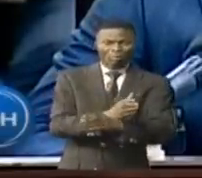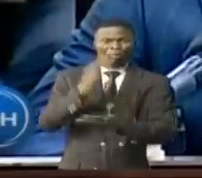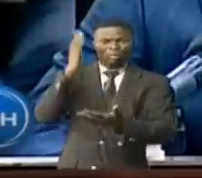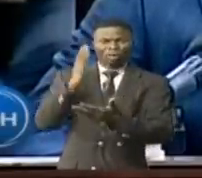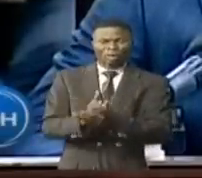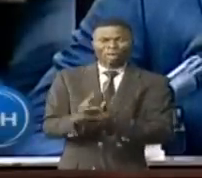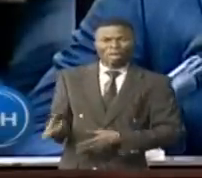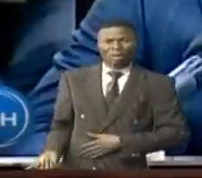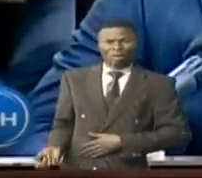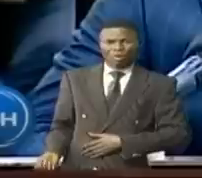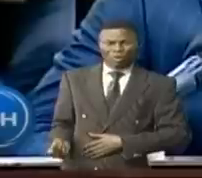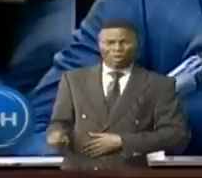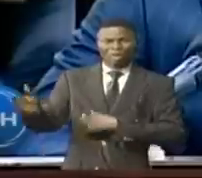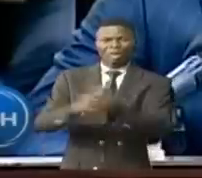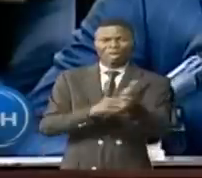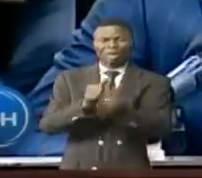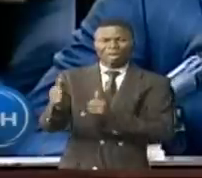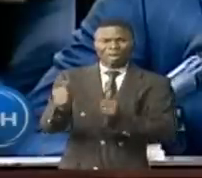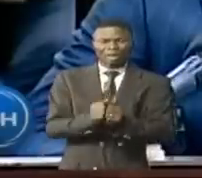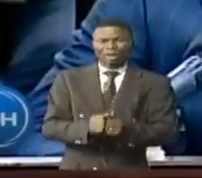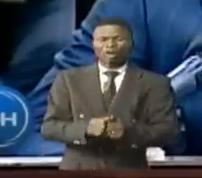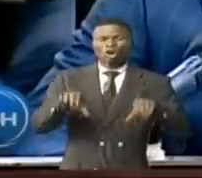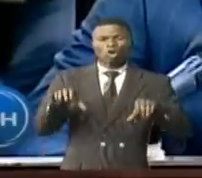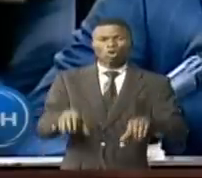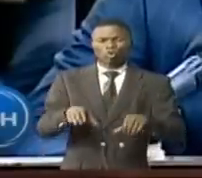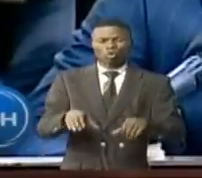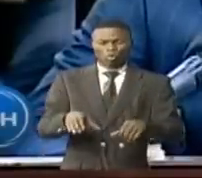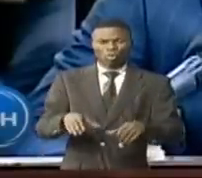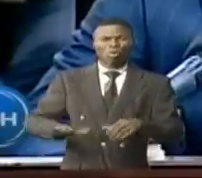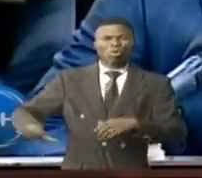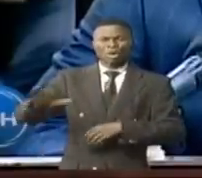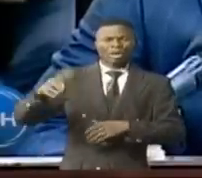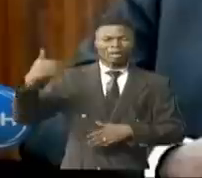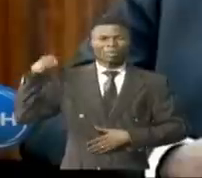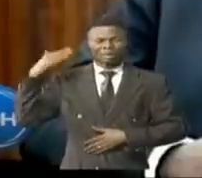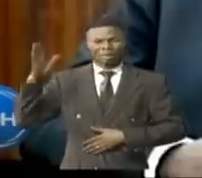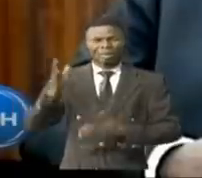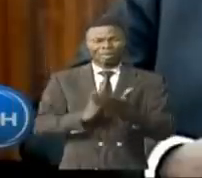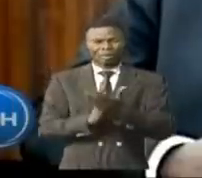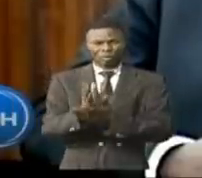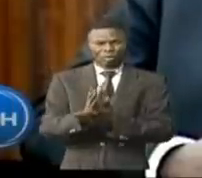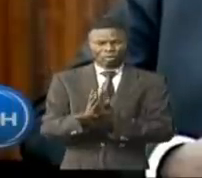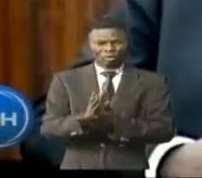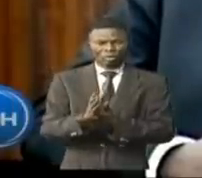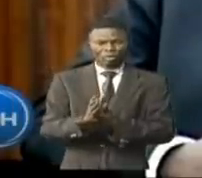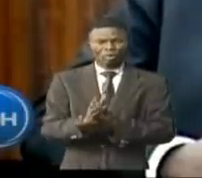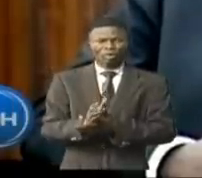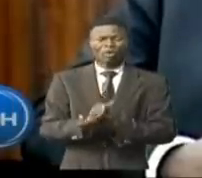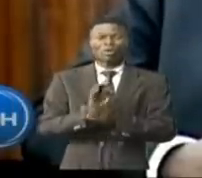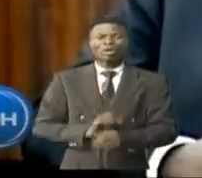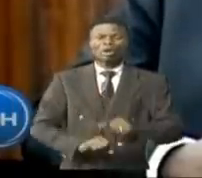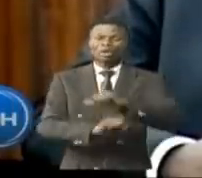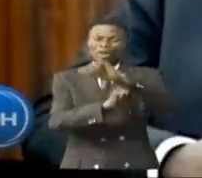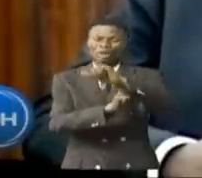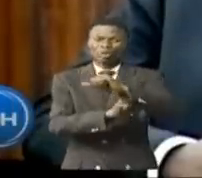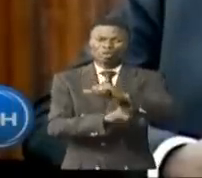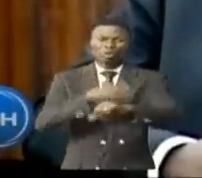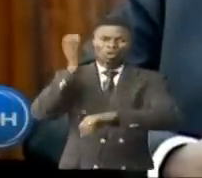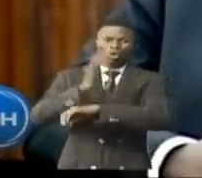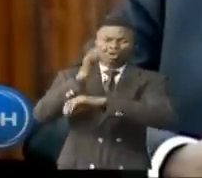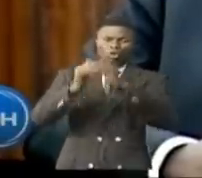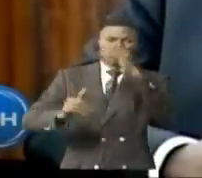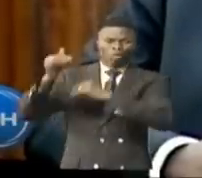la corruption qui ternit l'image d'un véritable état de droit. Le concours du Conseil supérieur de la magistrature